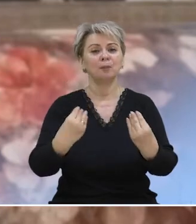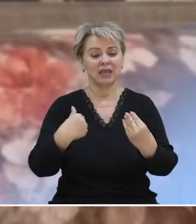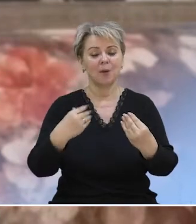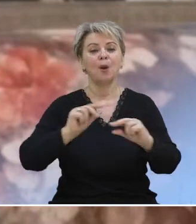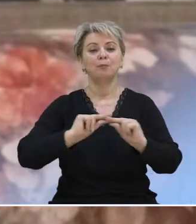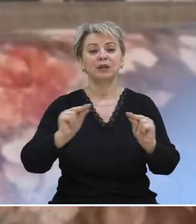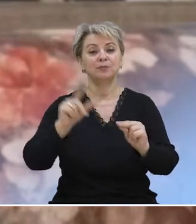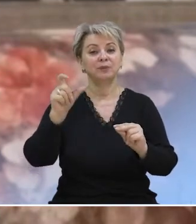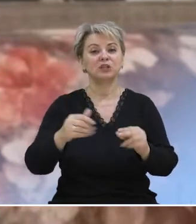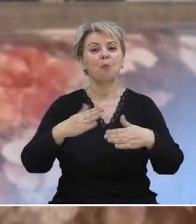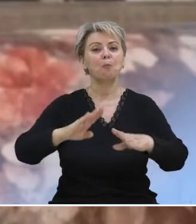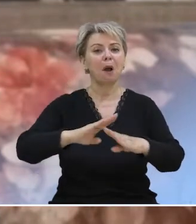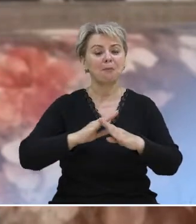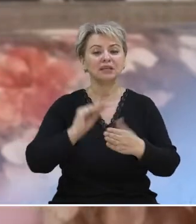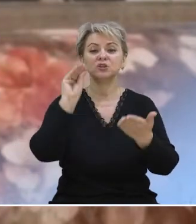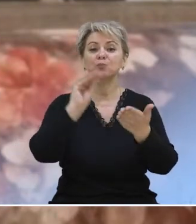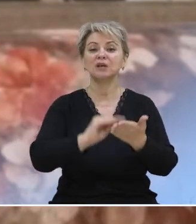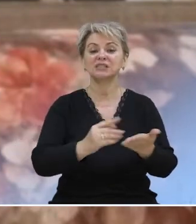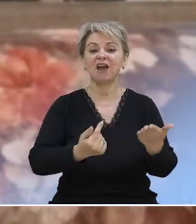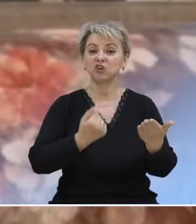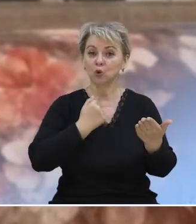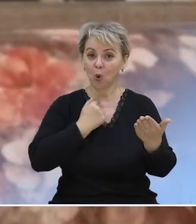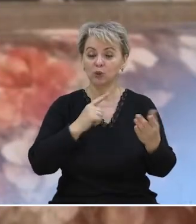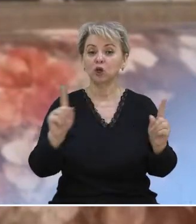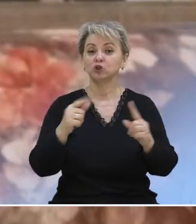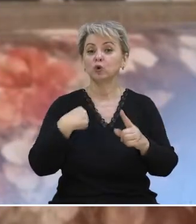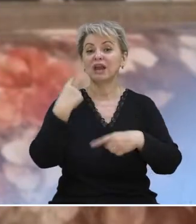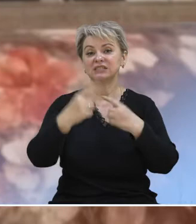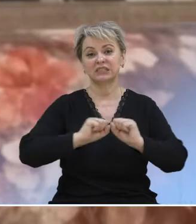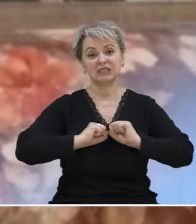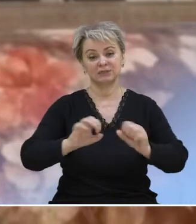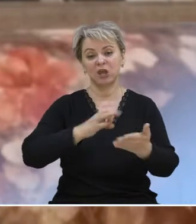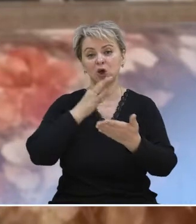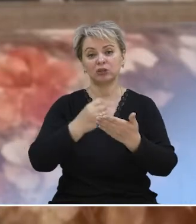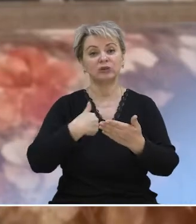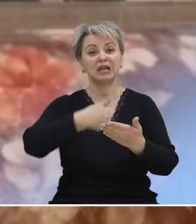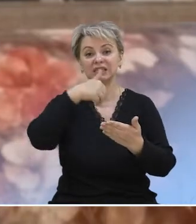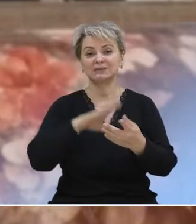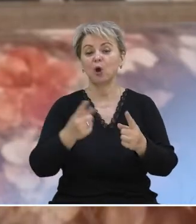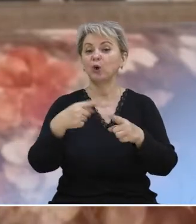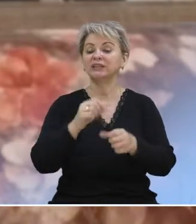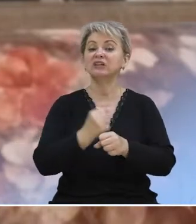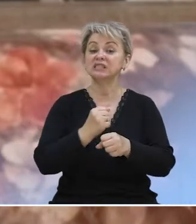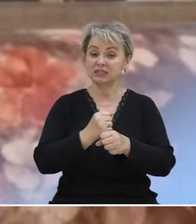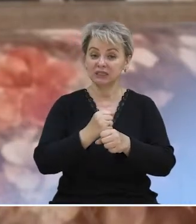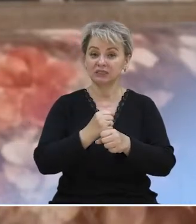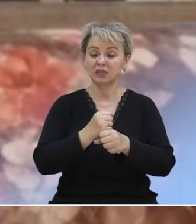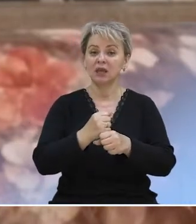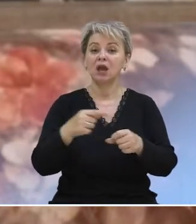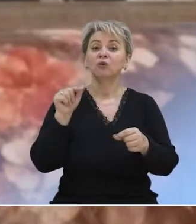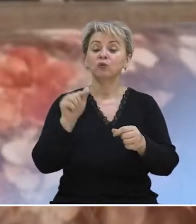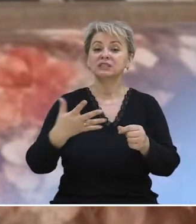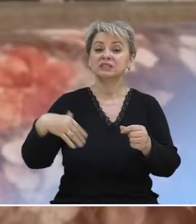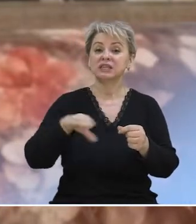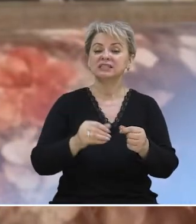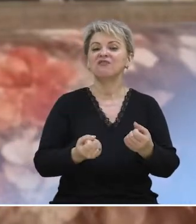как преподавателю – это «помогите поставить голос». На что я всегда смело отвечаю: я не смогу этого сделать.